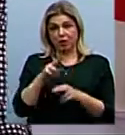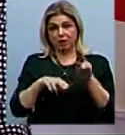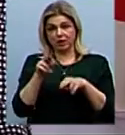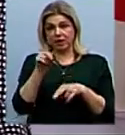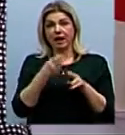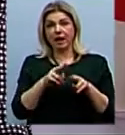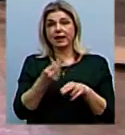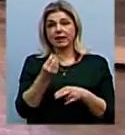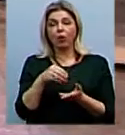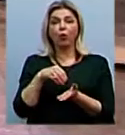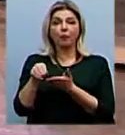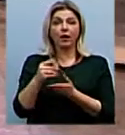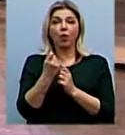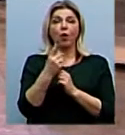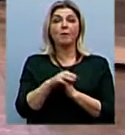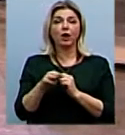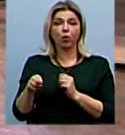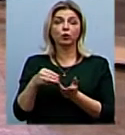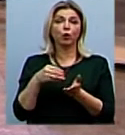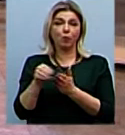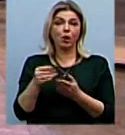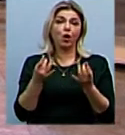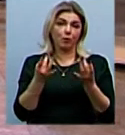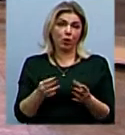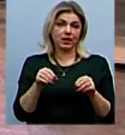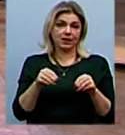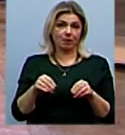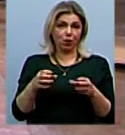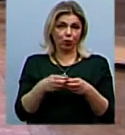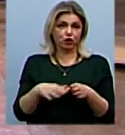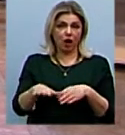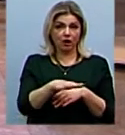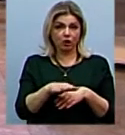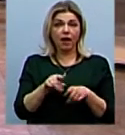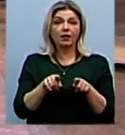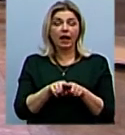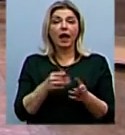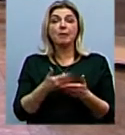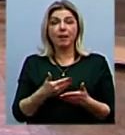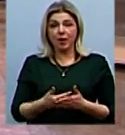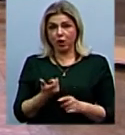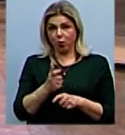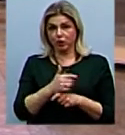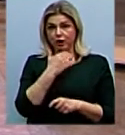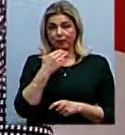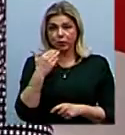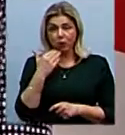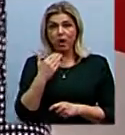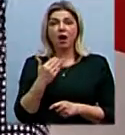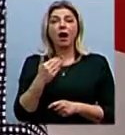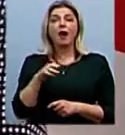деньги купили, ну, за 12 миллионов практически купили просто земельный участок. И таких примеров на самом деле очень много.